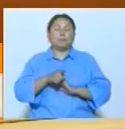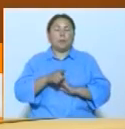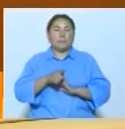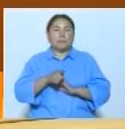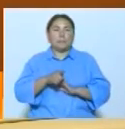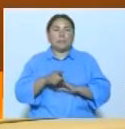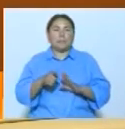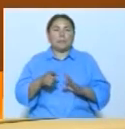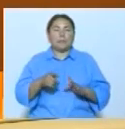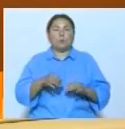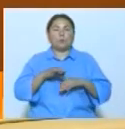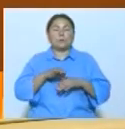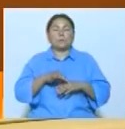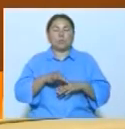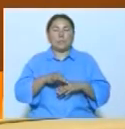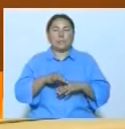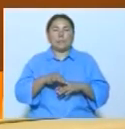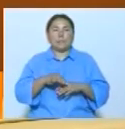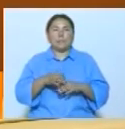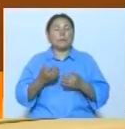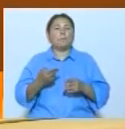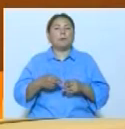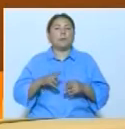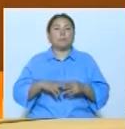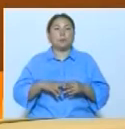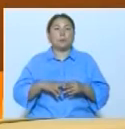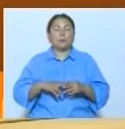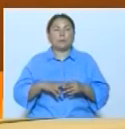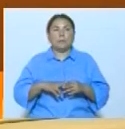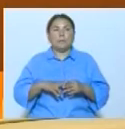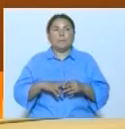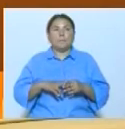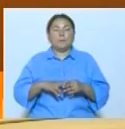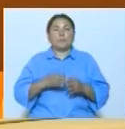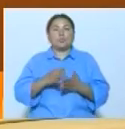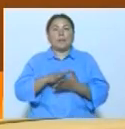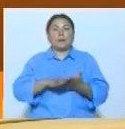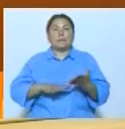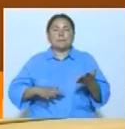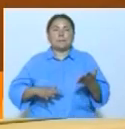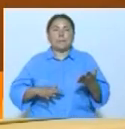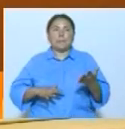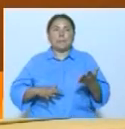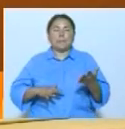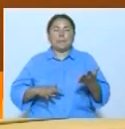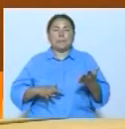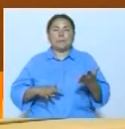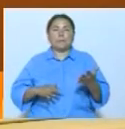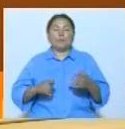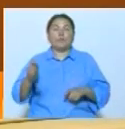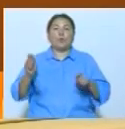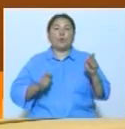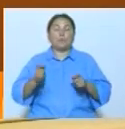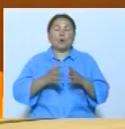елімізде әкелер күні өткізіліп жатыр. Сол игі істің жалғасы ретінде биыл неке үлкен